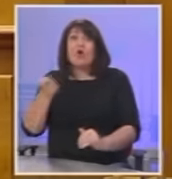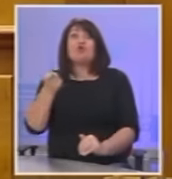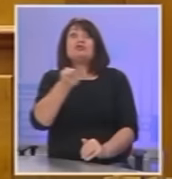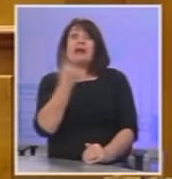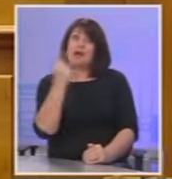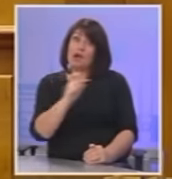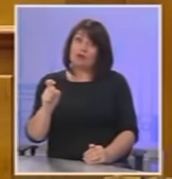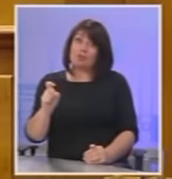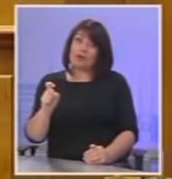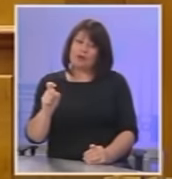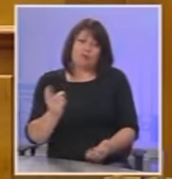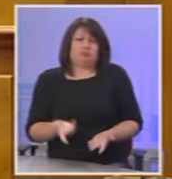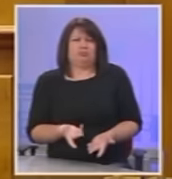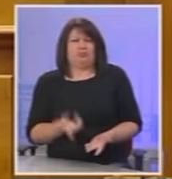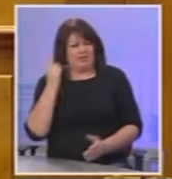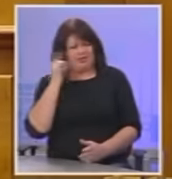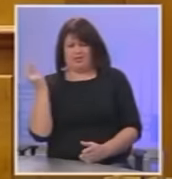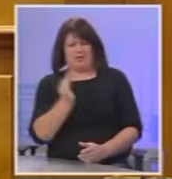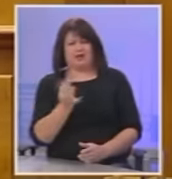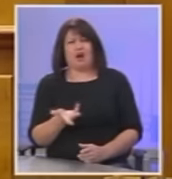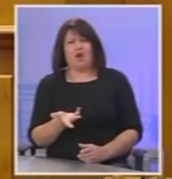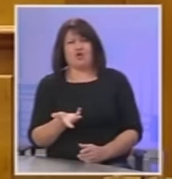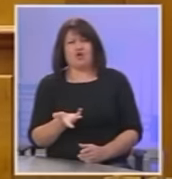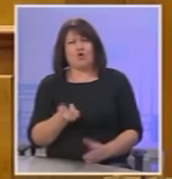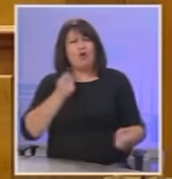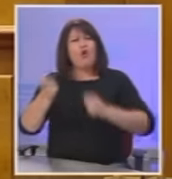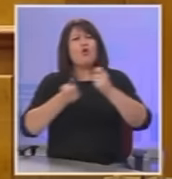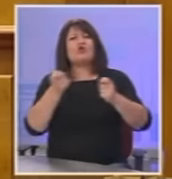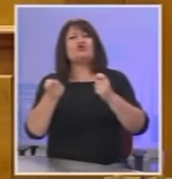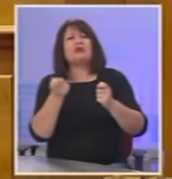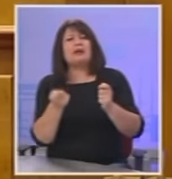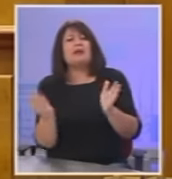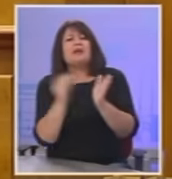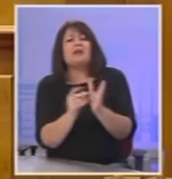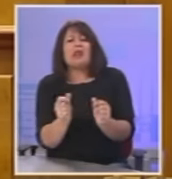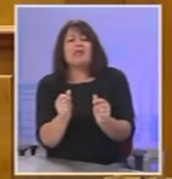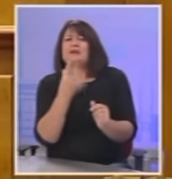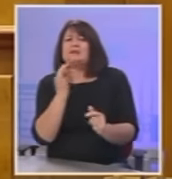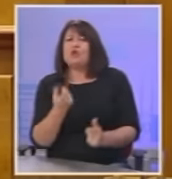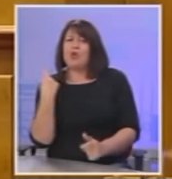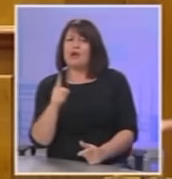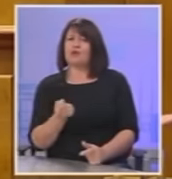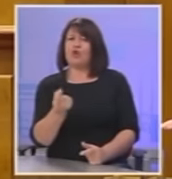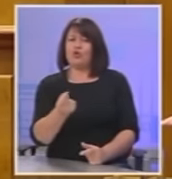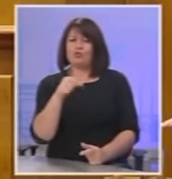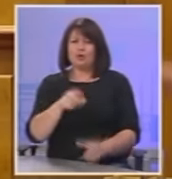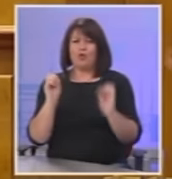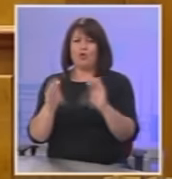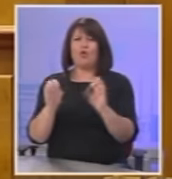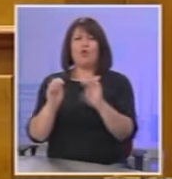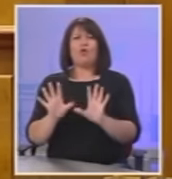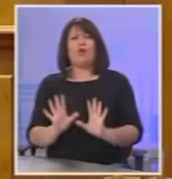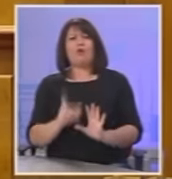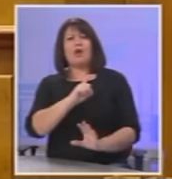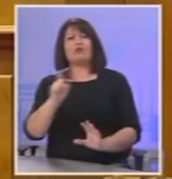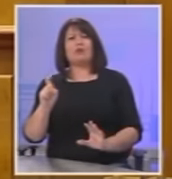δεν είναι λογικό να είχαν πολλά χρέη και να θέλουν να μπουν στη ρύθμιση. Και τώρα τους χαρίζεται και άλλα